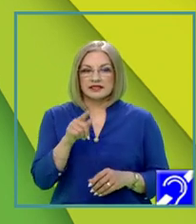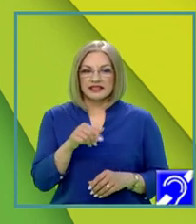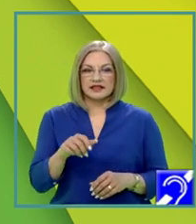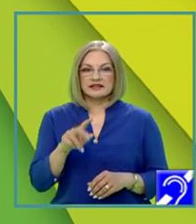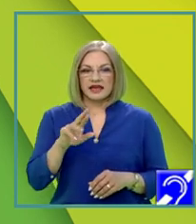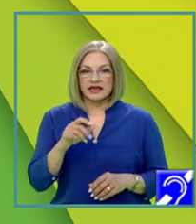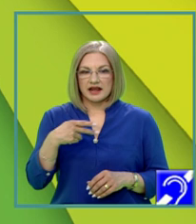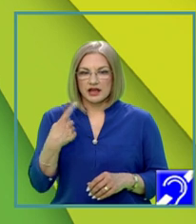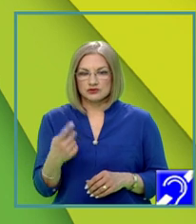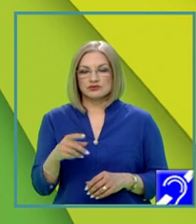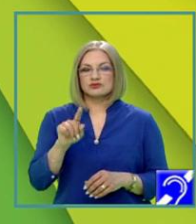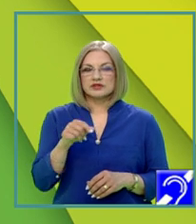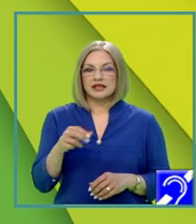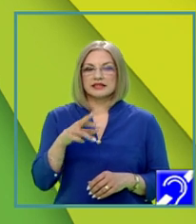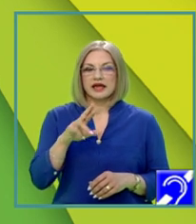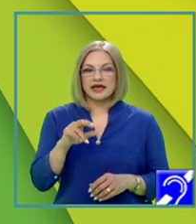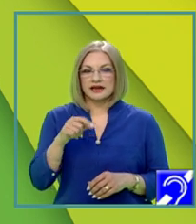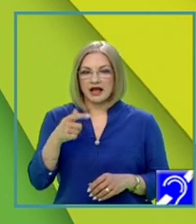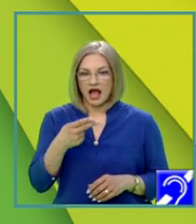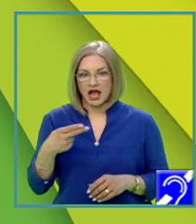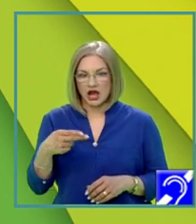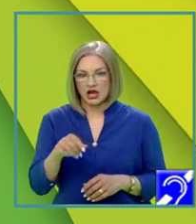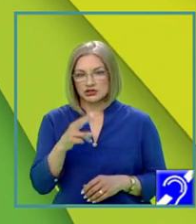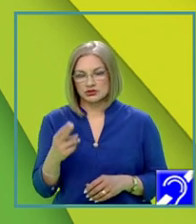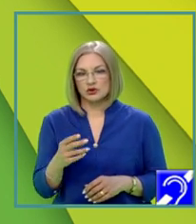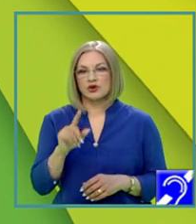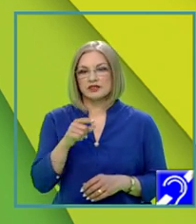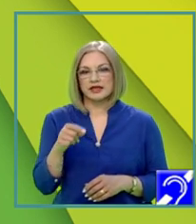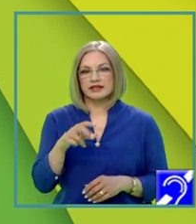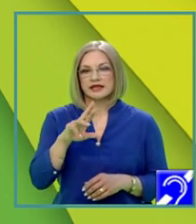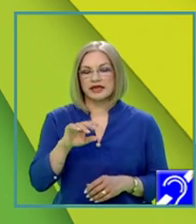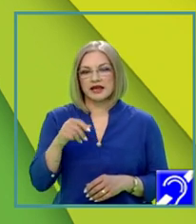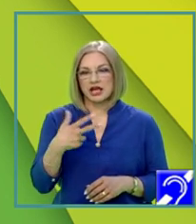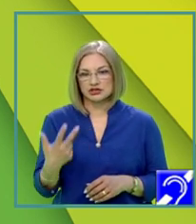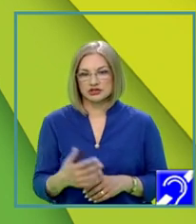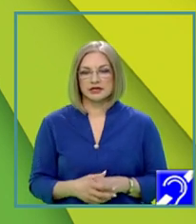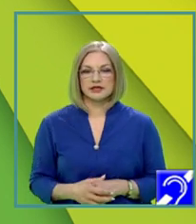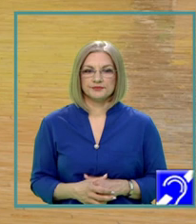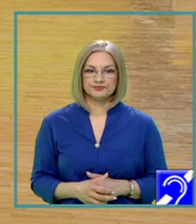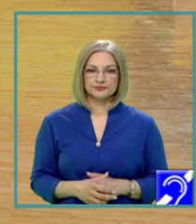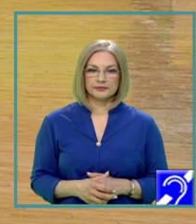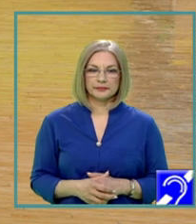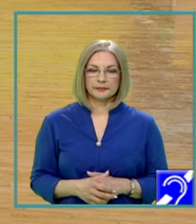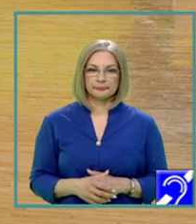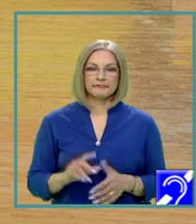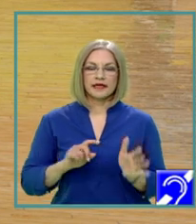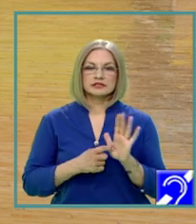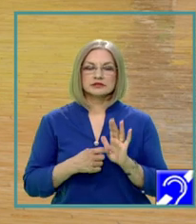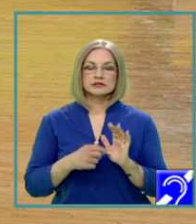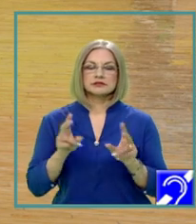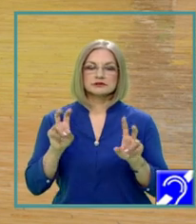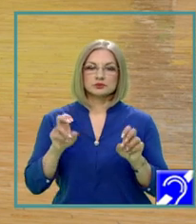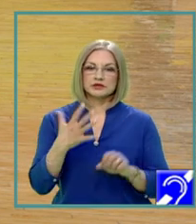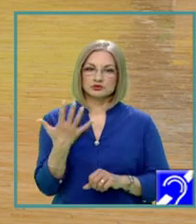Delta Air H3 și obținem variația de entalpie a reacției de hidrogenare parțială a doi buton a subiectul cinci